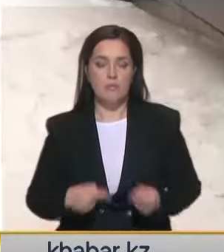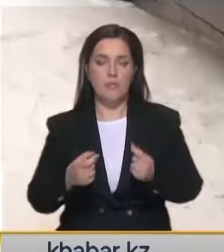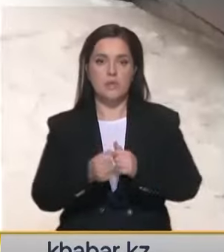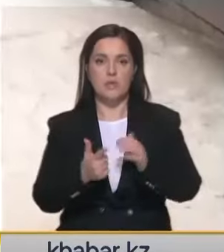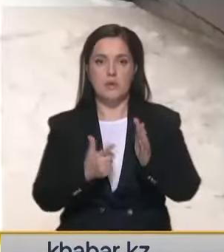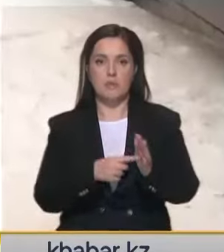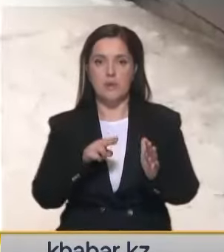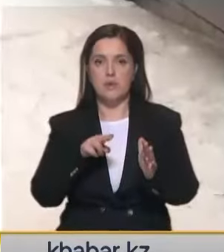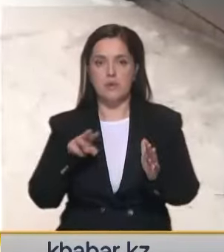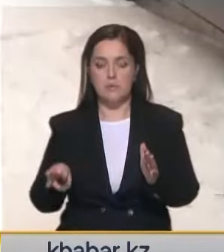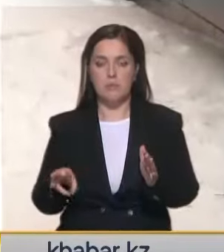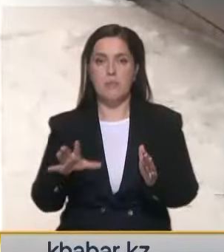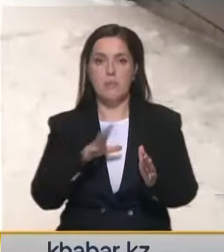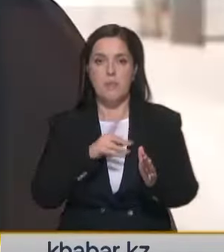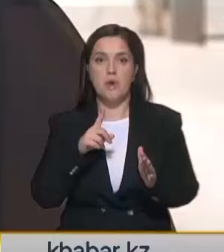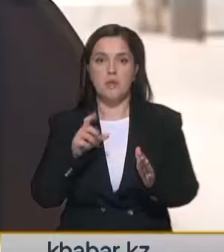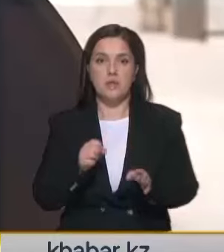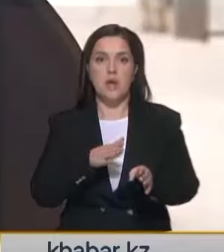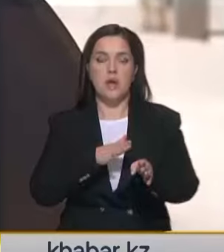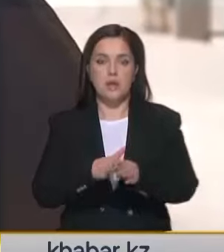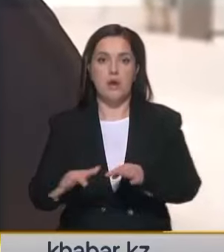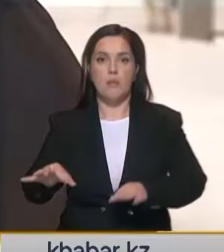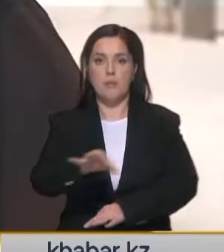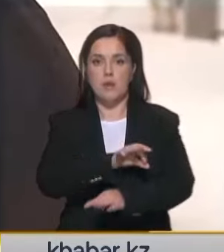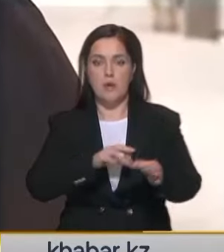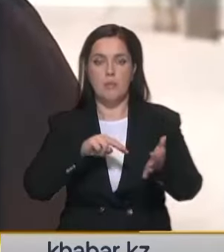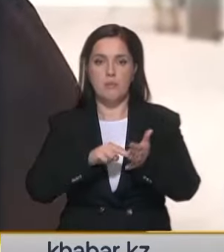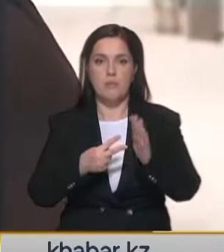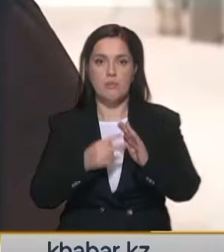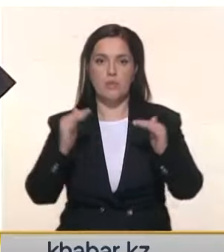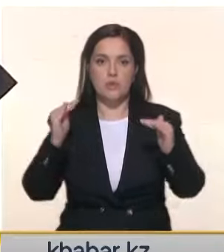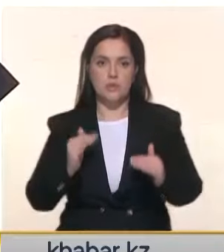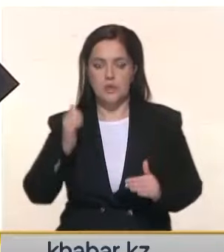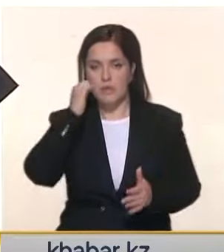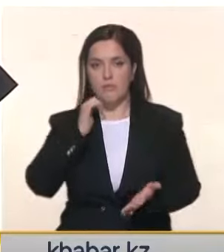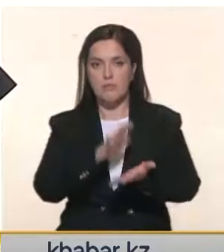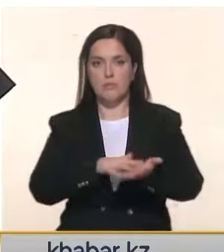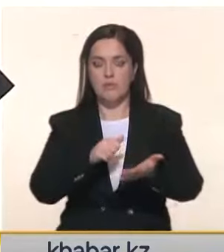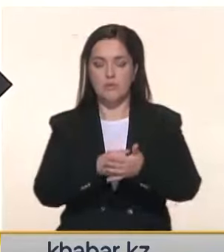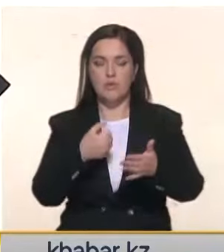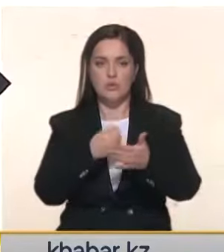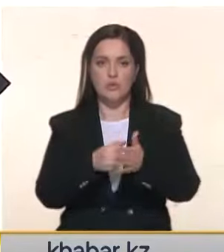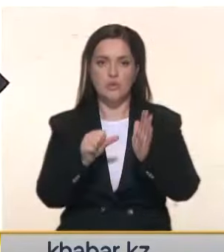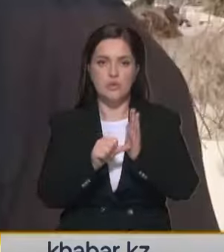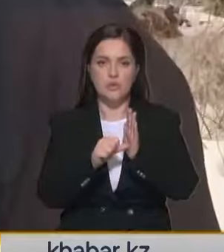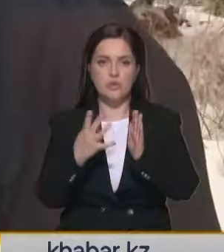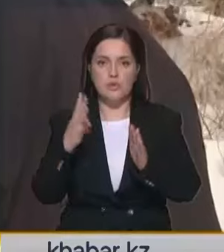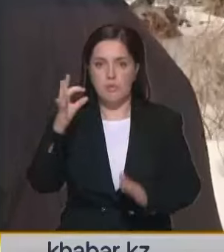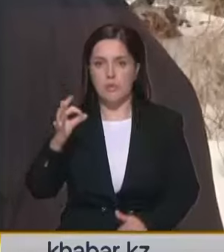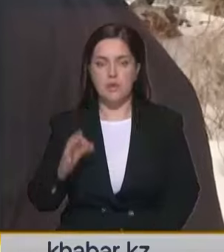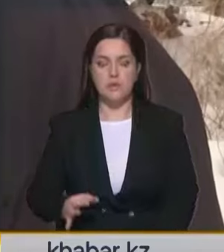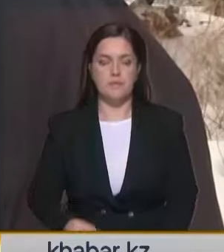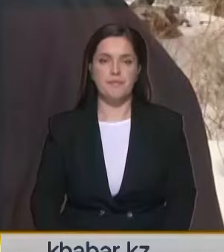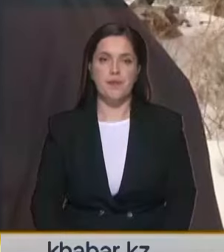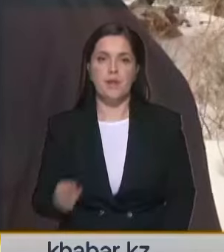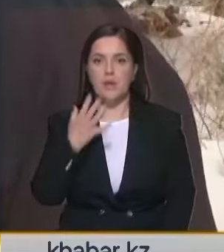километров магистральных сетей. За счет реализации проекта в области планируется снизить износ сетей до 64%. Для